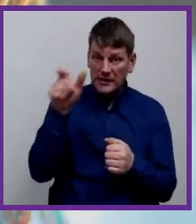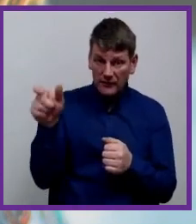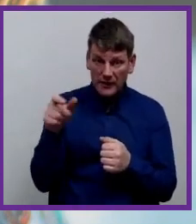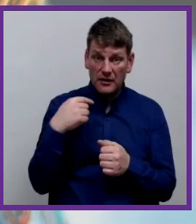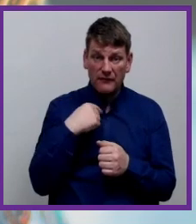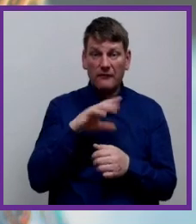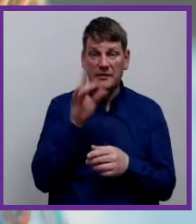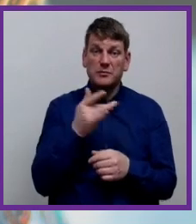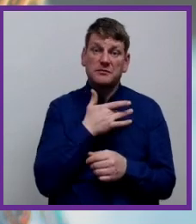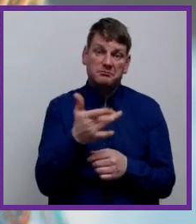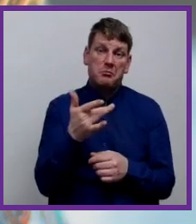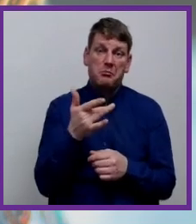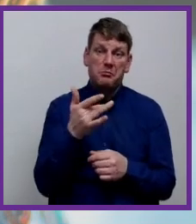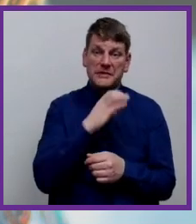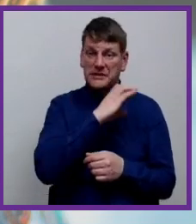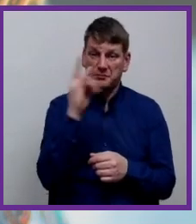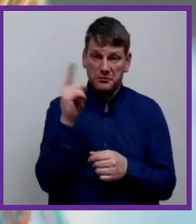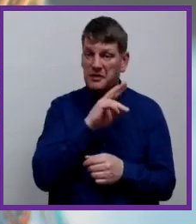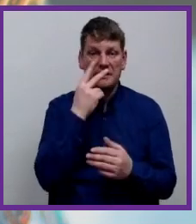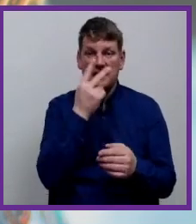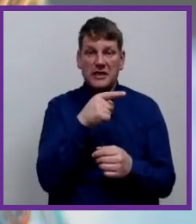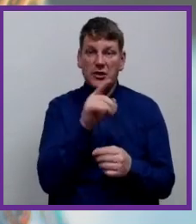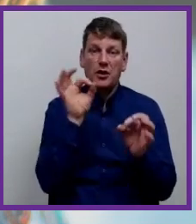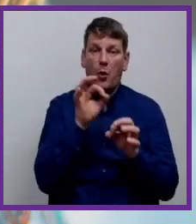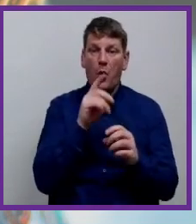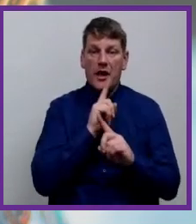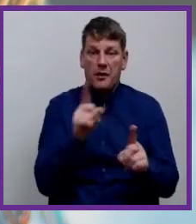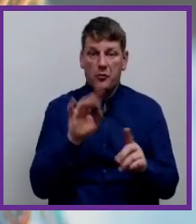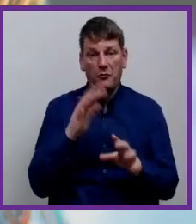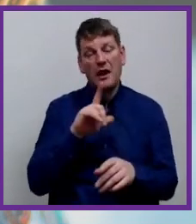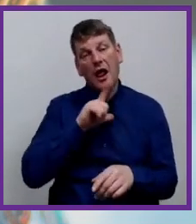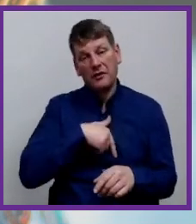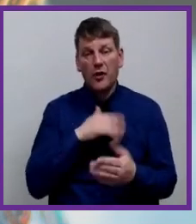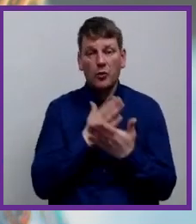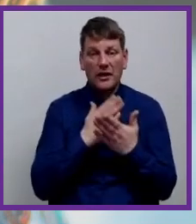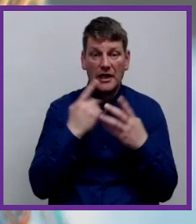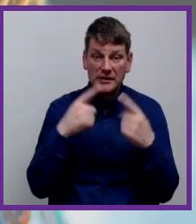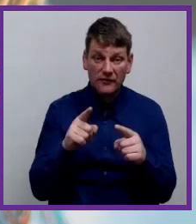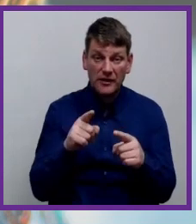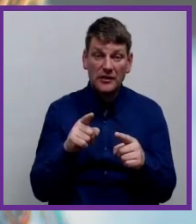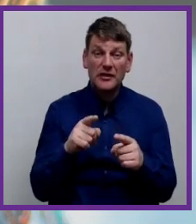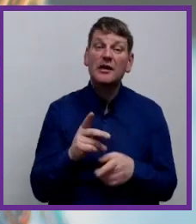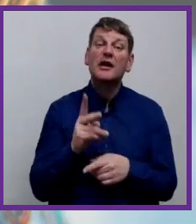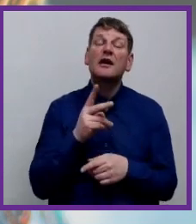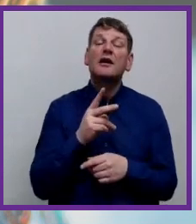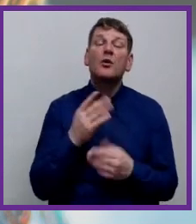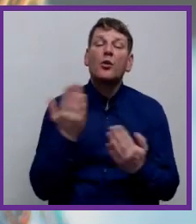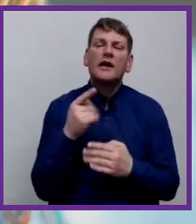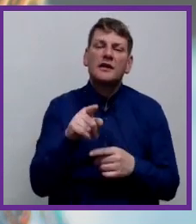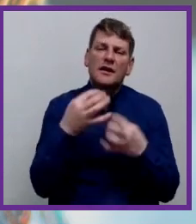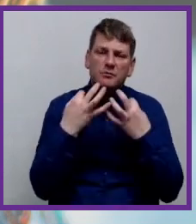arī vismaz padomu cenzūru nesaskatītu neko tādu īpašu, bet nācīm redzot Latvijā mazliet savādāk. Respektīvi, kā, kur ir šīs brīvības